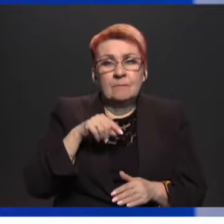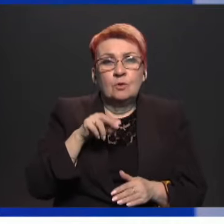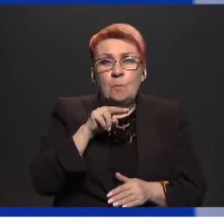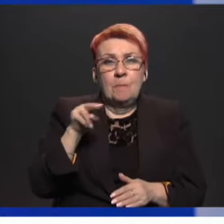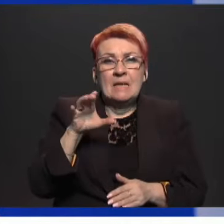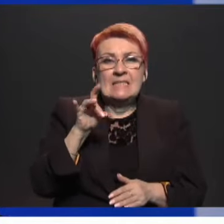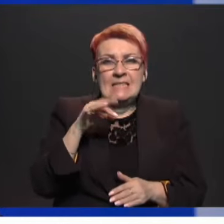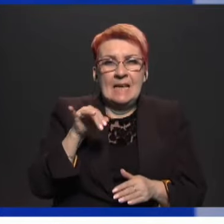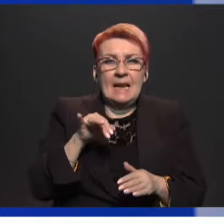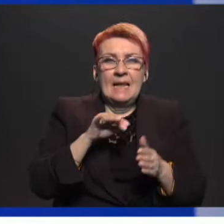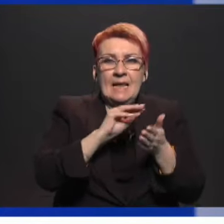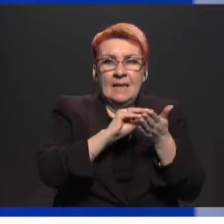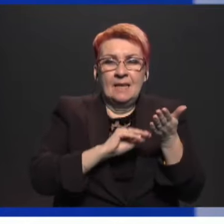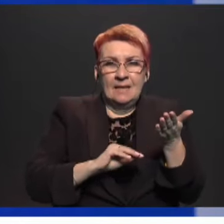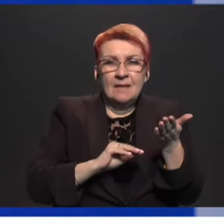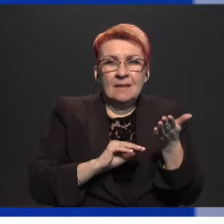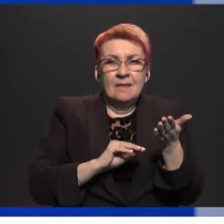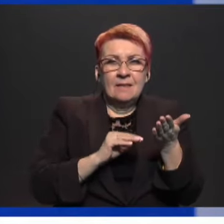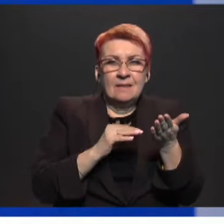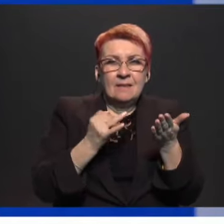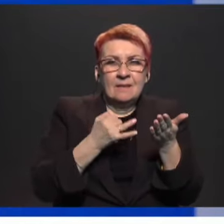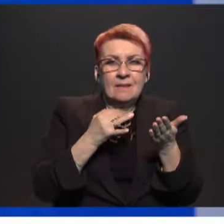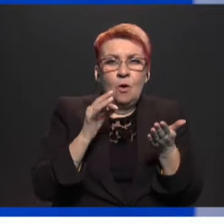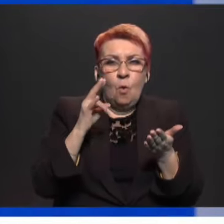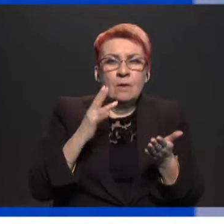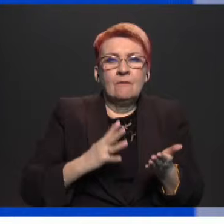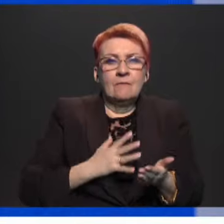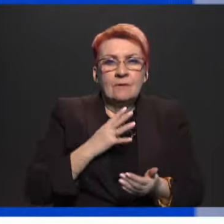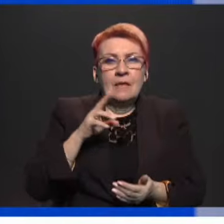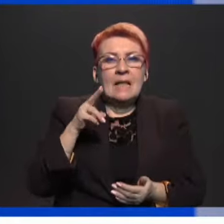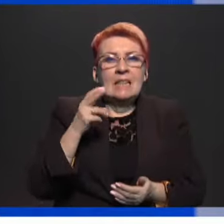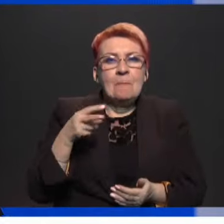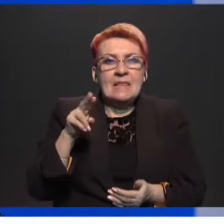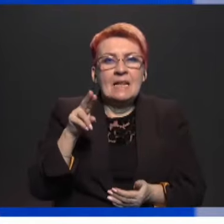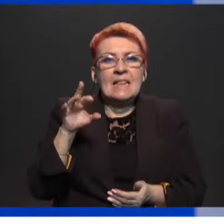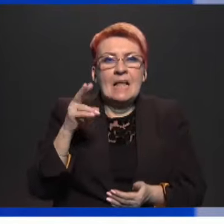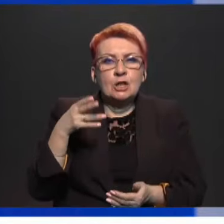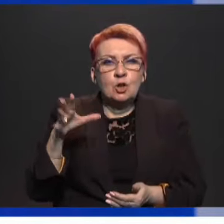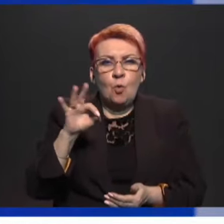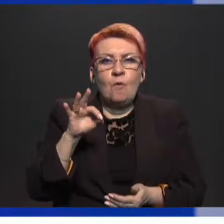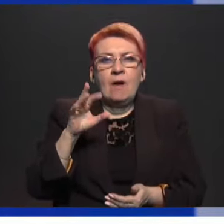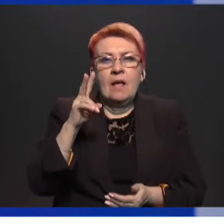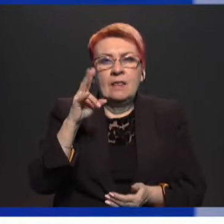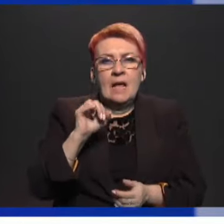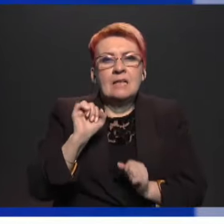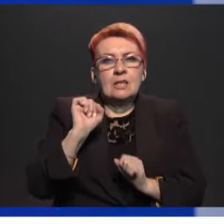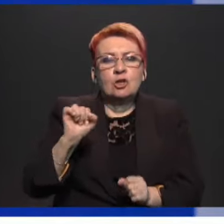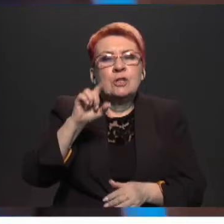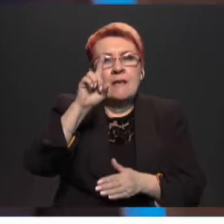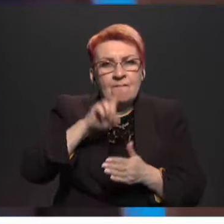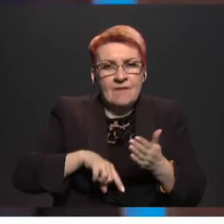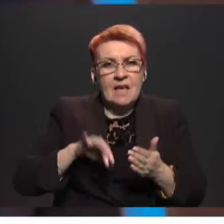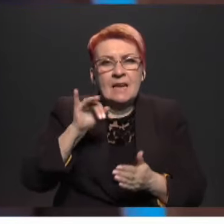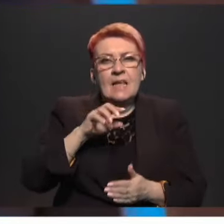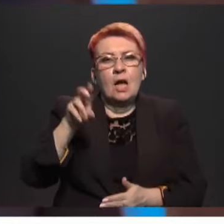Сергий, во-первых, он и вдохновлял во многом Дмитрия Донского на защиту веры и